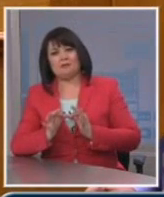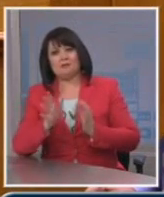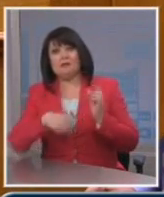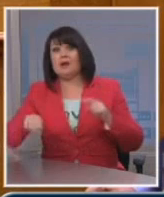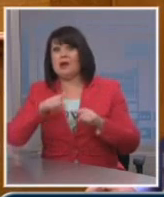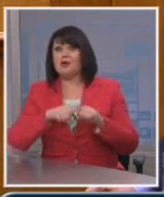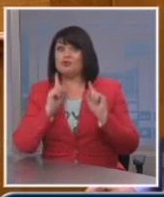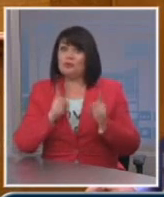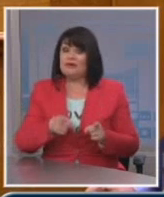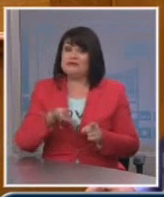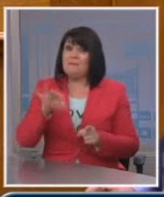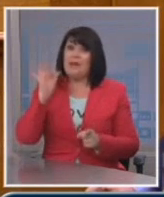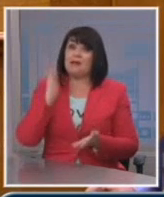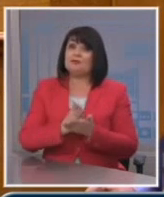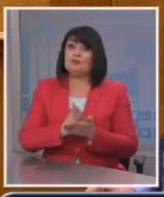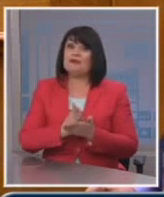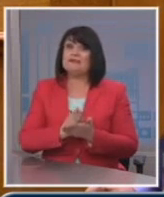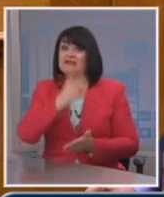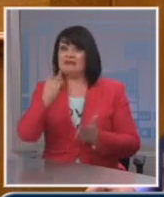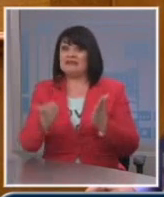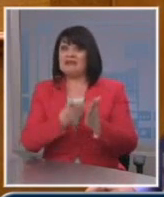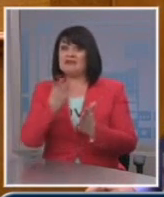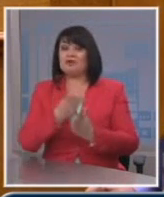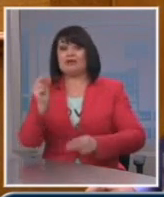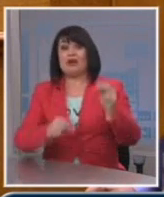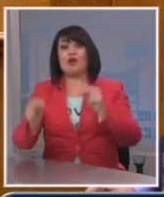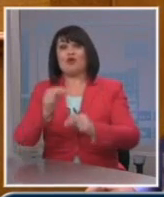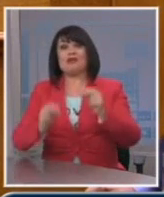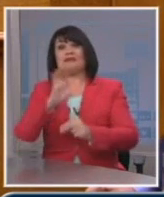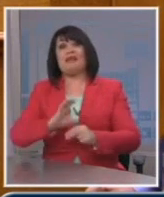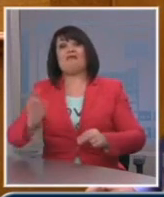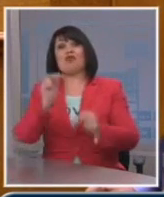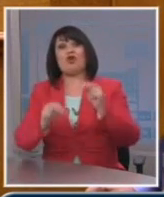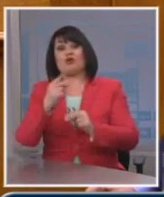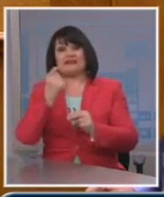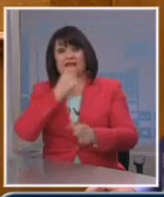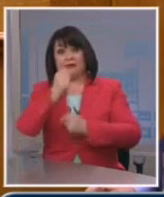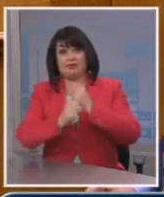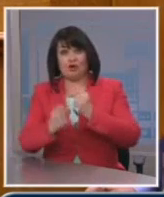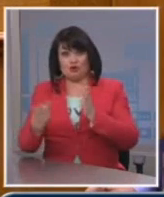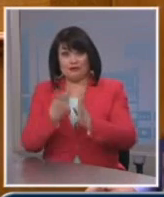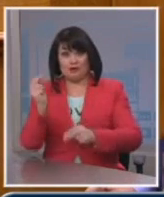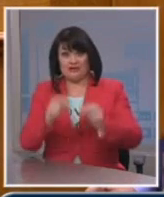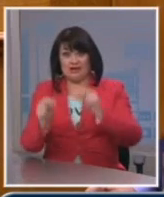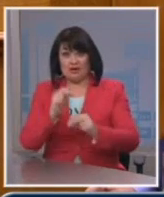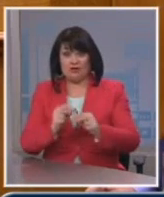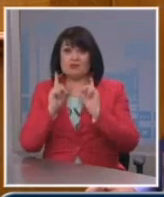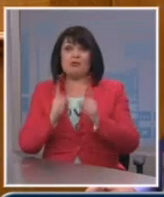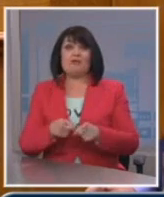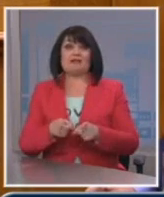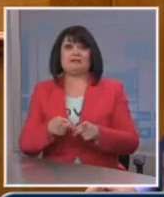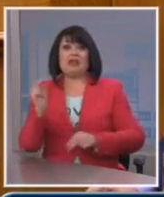επιλέξει 3 εκλογικές αναμετρήσεις μαζί με τις ευρωεκλογές μέσα σε 1,5 χρόνο και ένα κρίσιμο